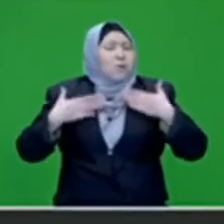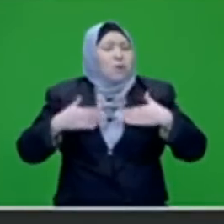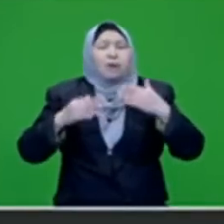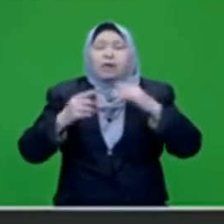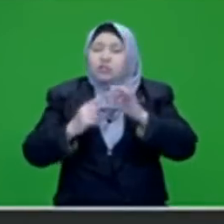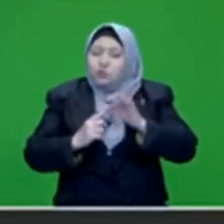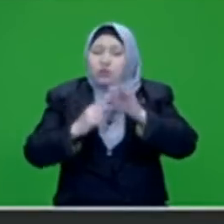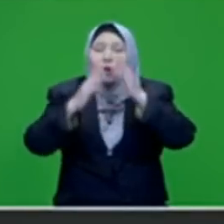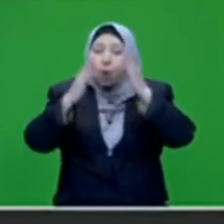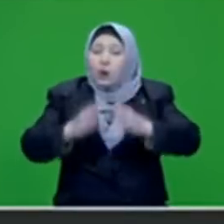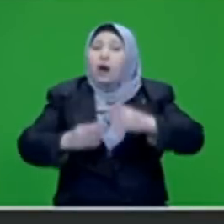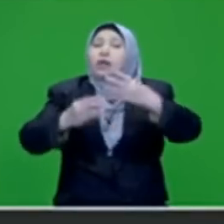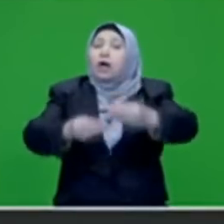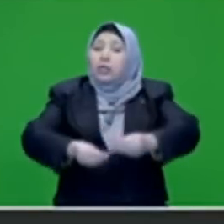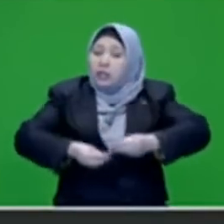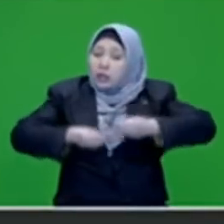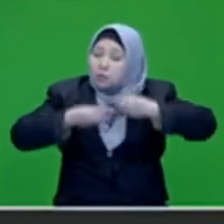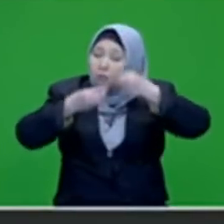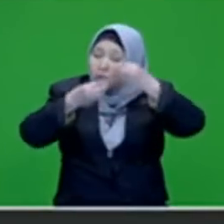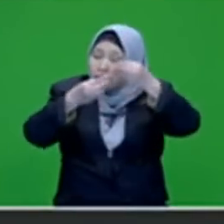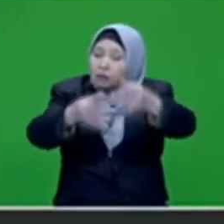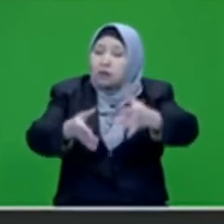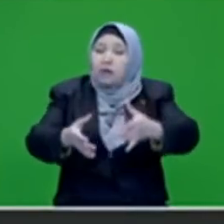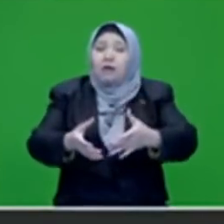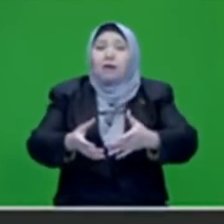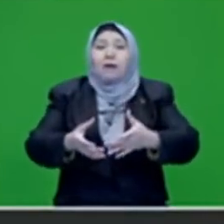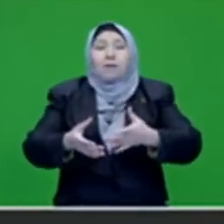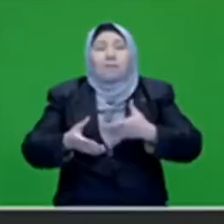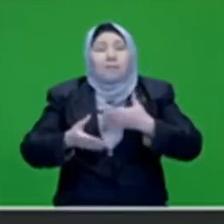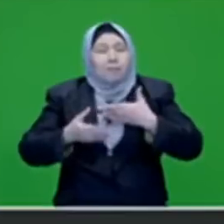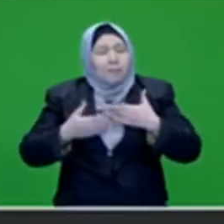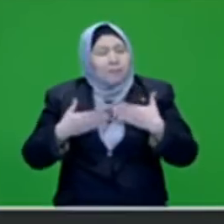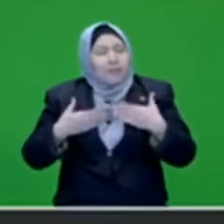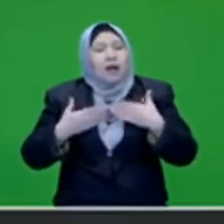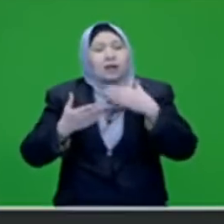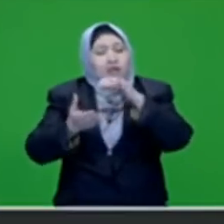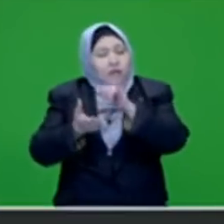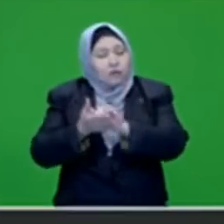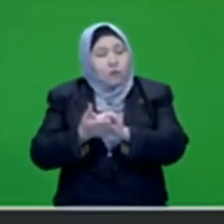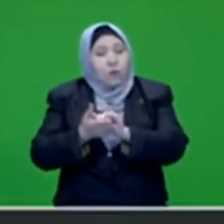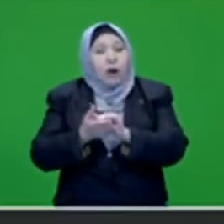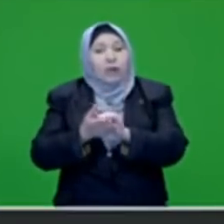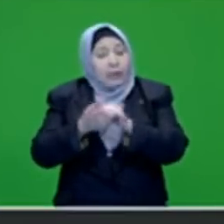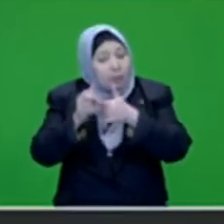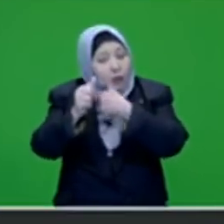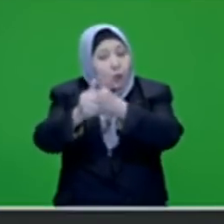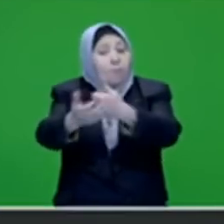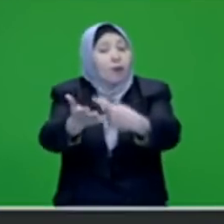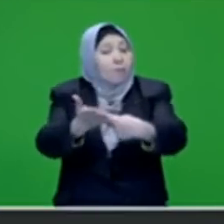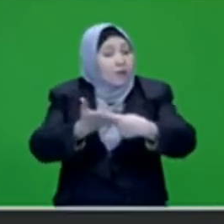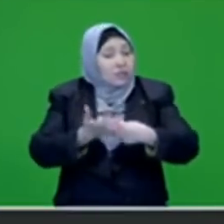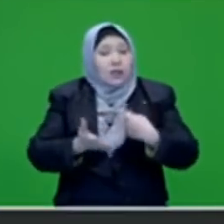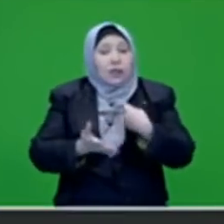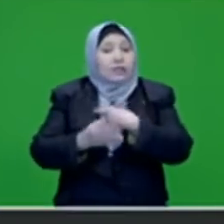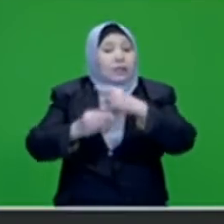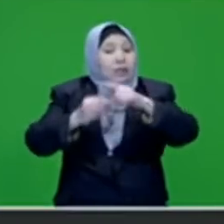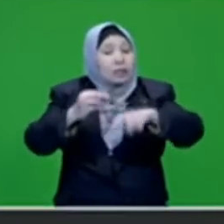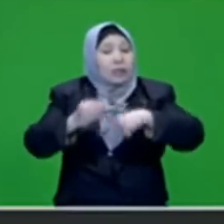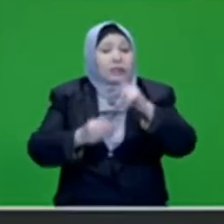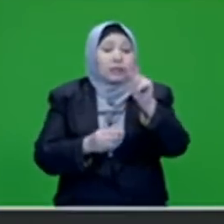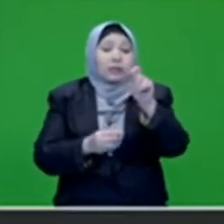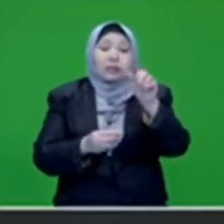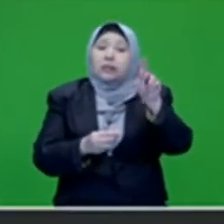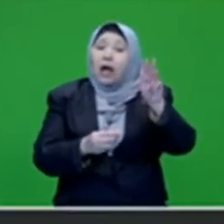yang diberikan nikmat tersebut. Jadi merujuk kepada perbincangan kita mengenai